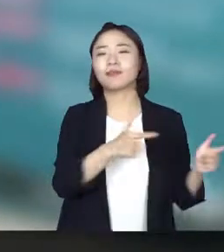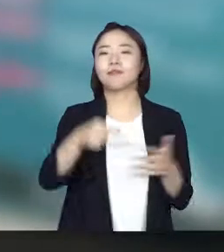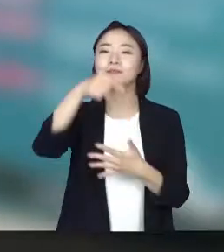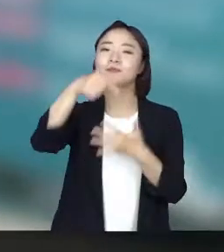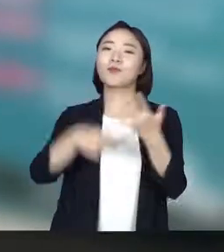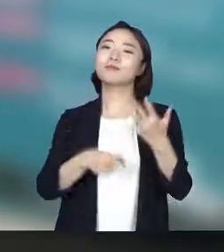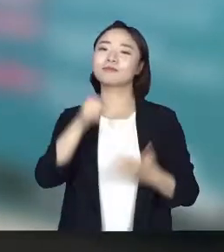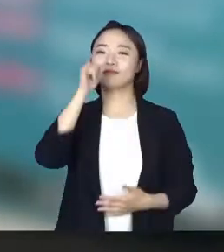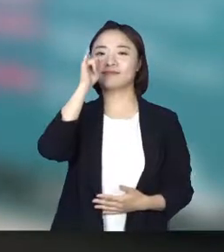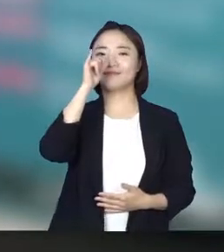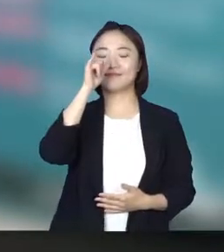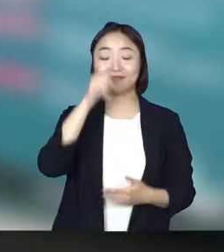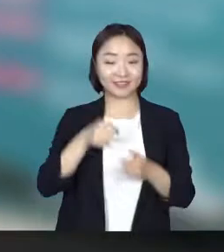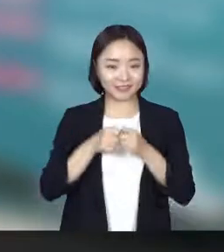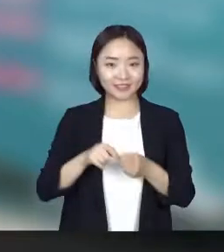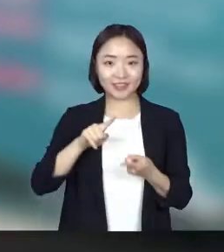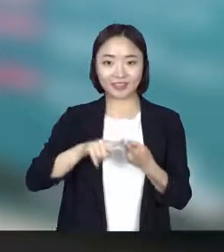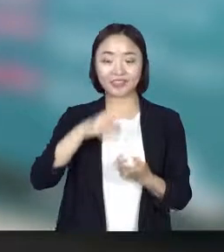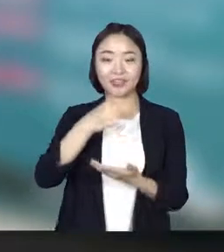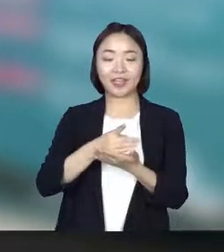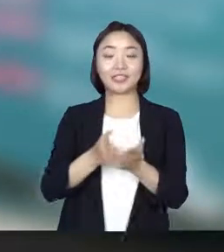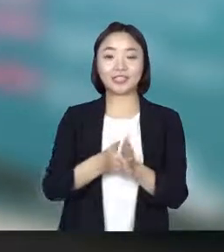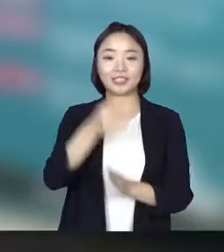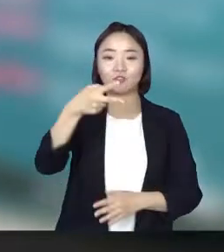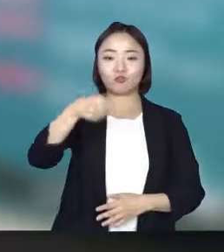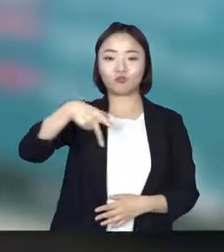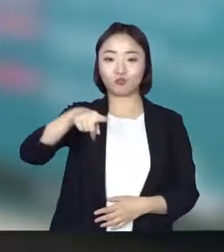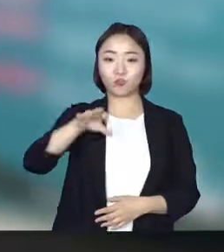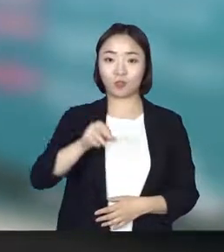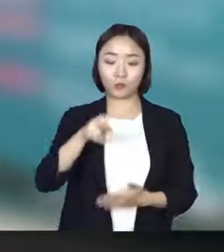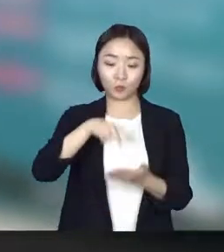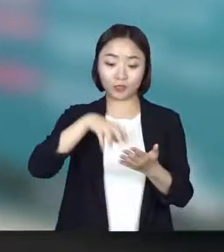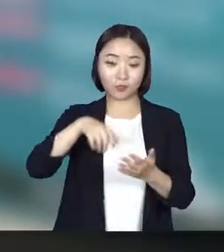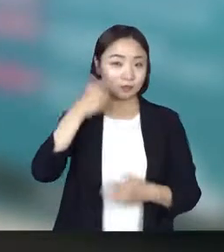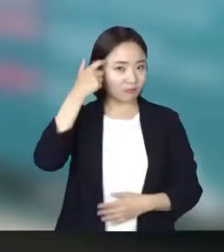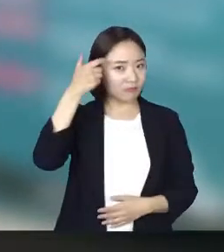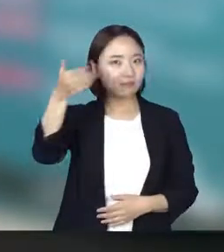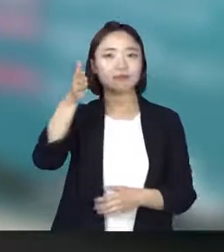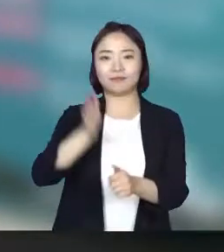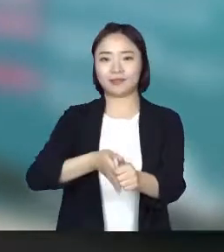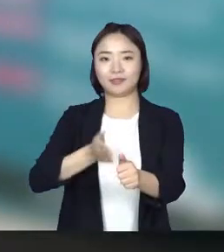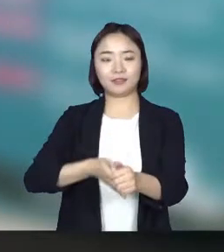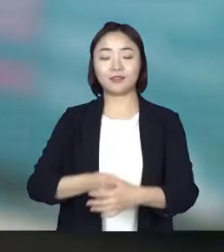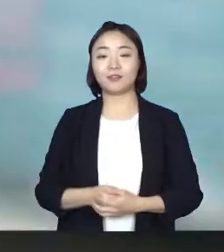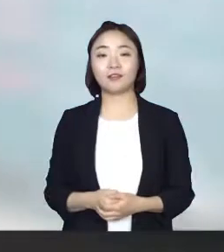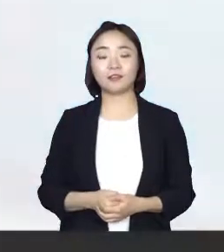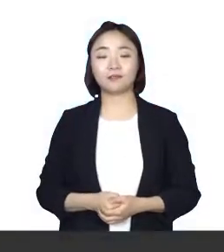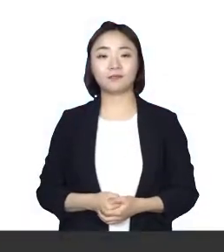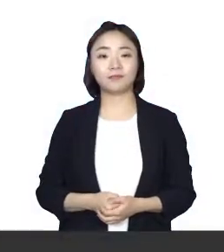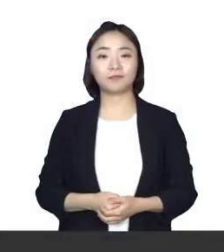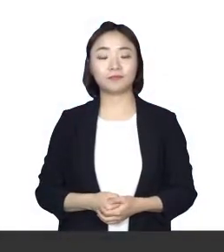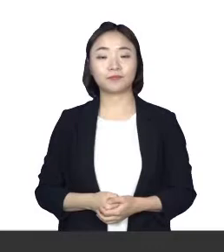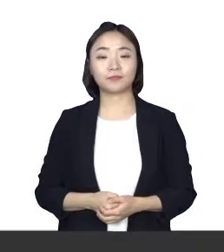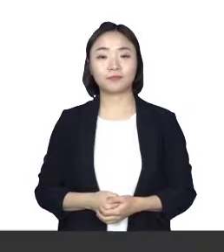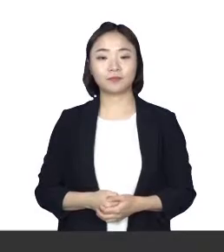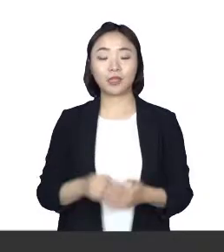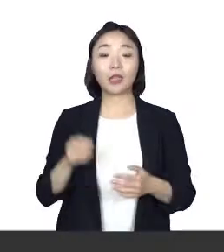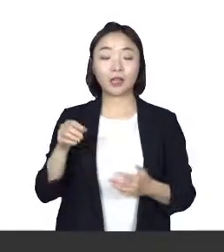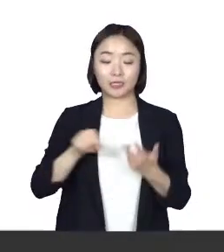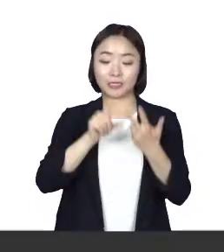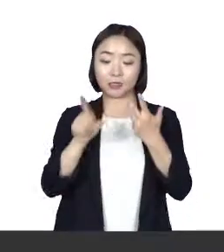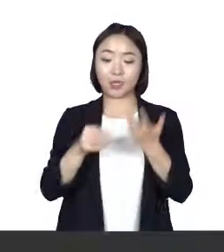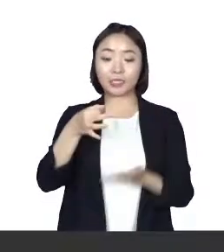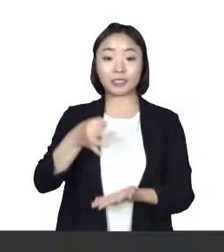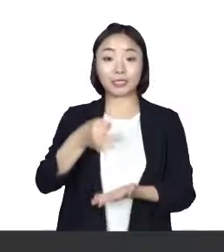프로그램으로 진행되는데요. 보다 자세한 사항은 천안시 두정도서관으로 문의하시기 바랍니다. 다음은